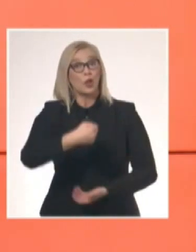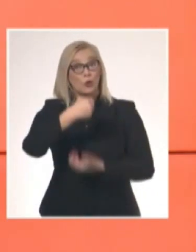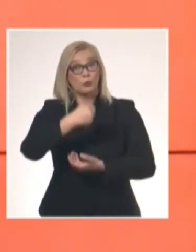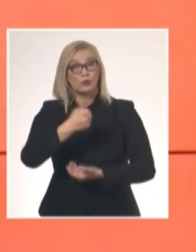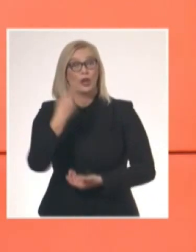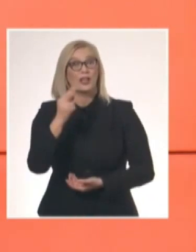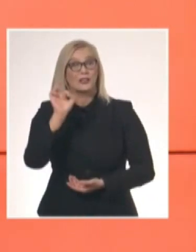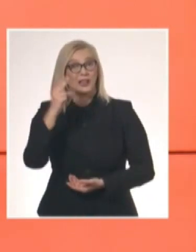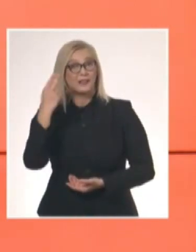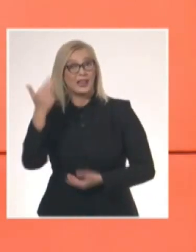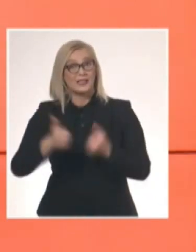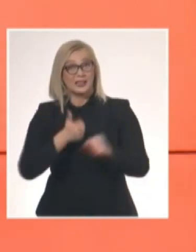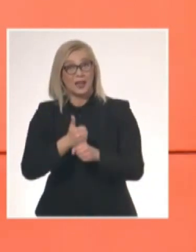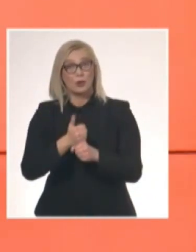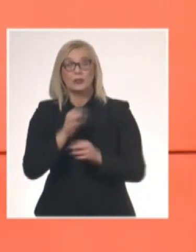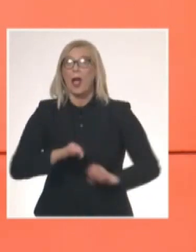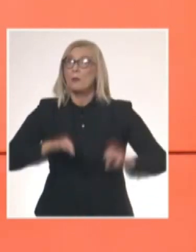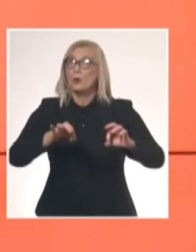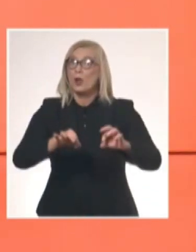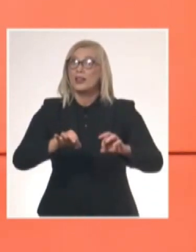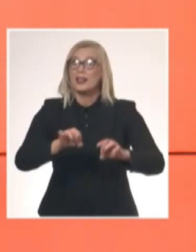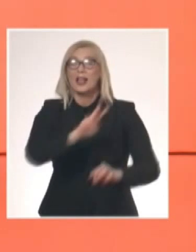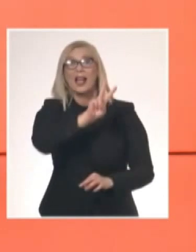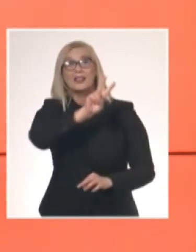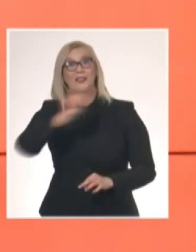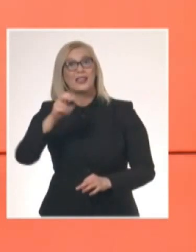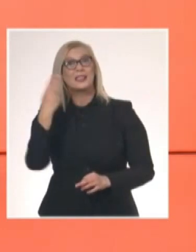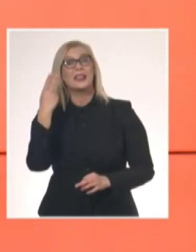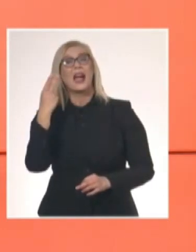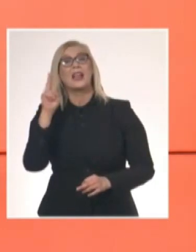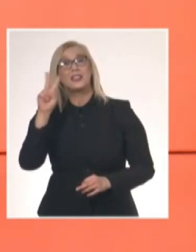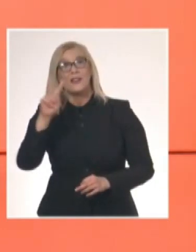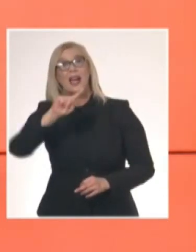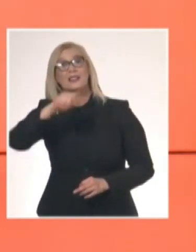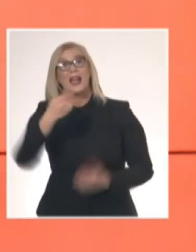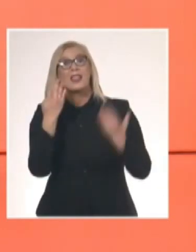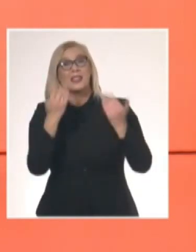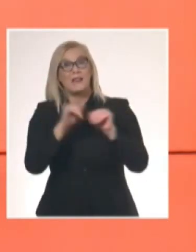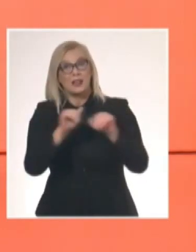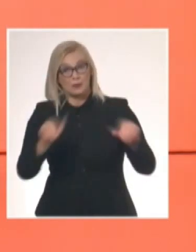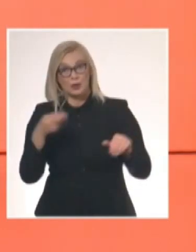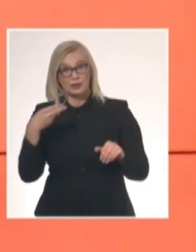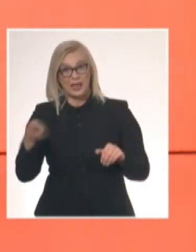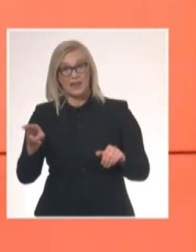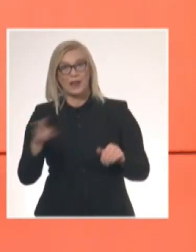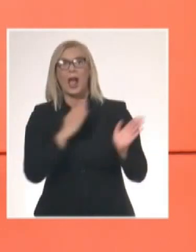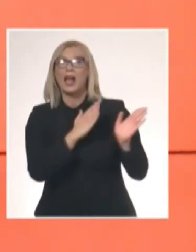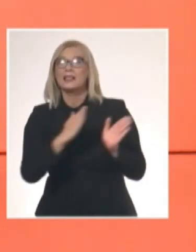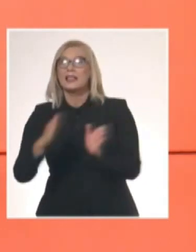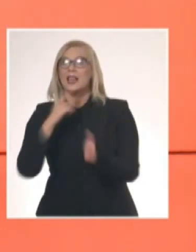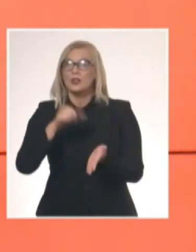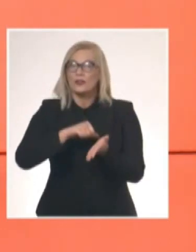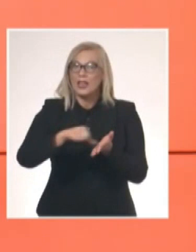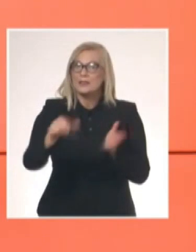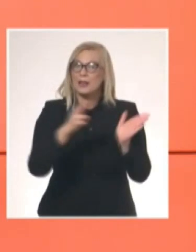Paga minimale do të rritet edhe në vitin 2023 sipas metodologjisë së re, që do të thotë më shumë të ardhura në